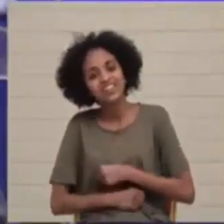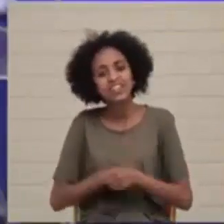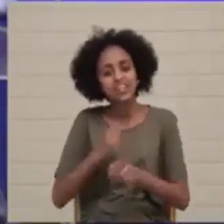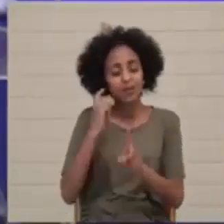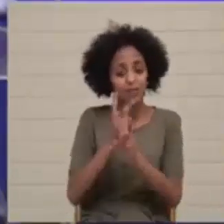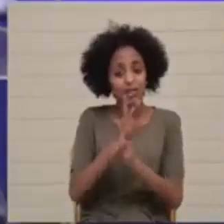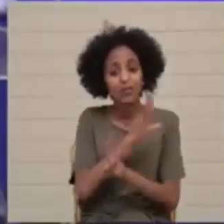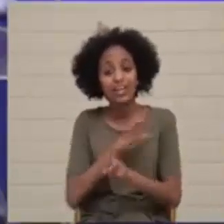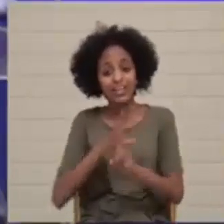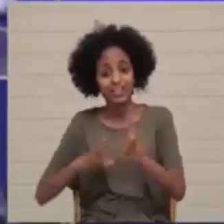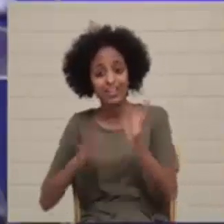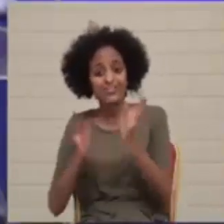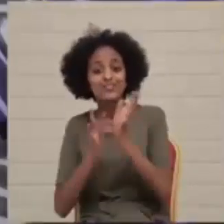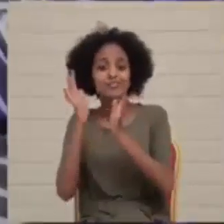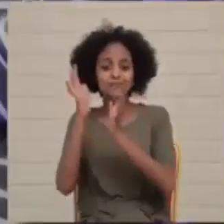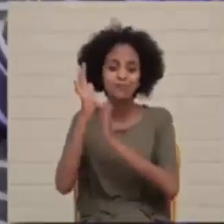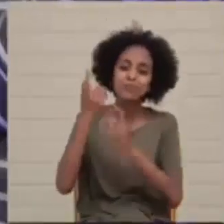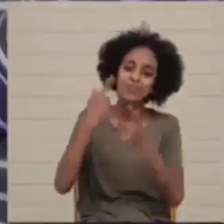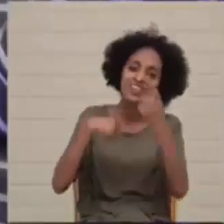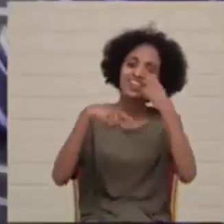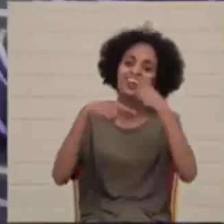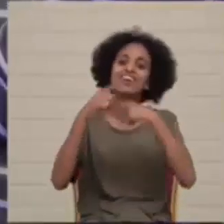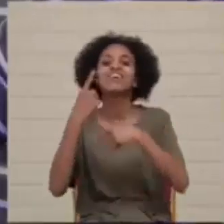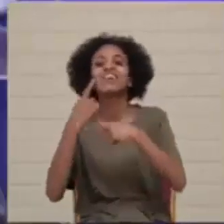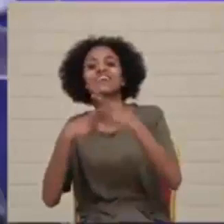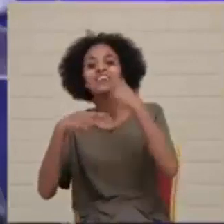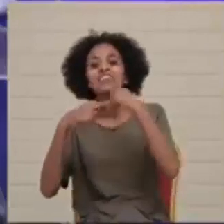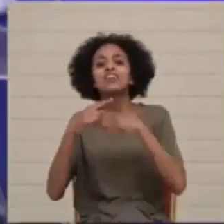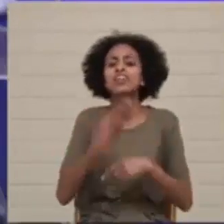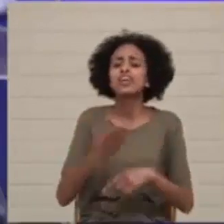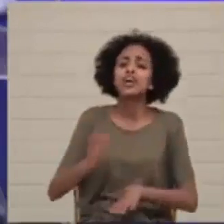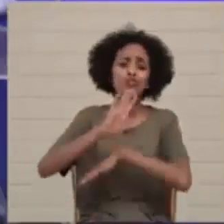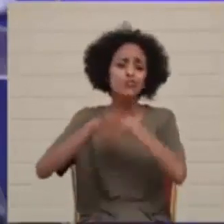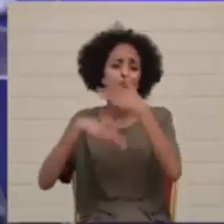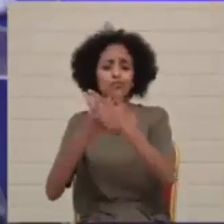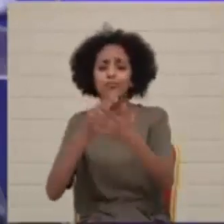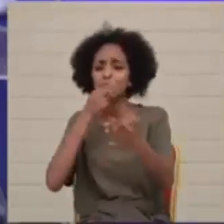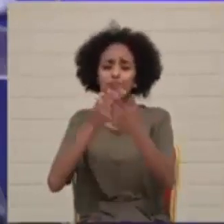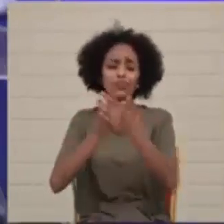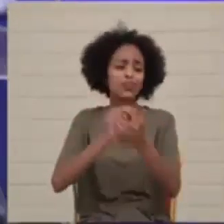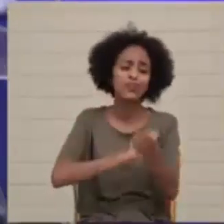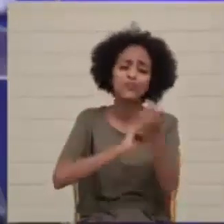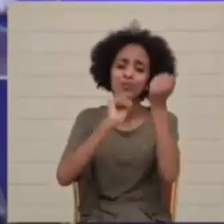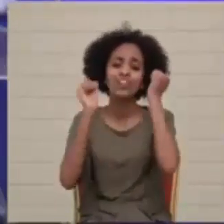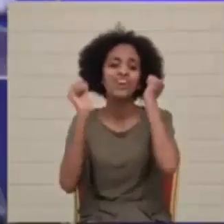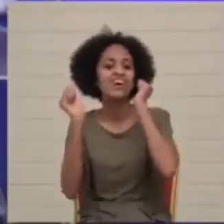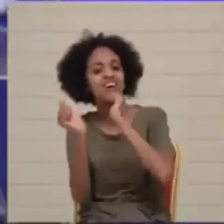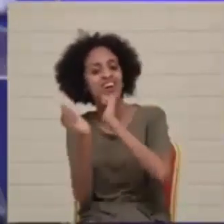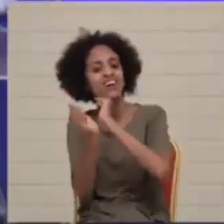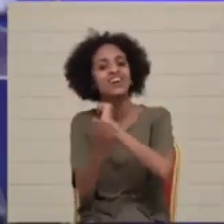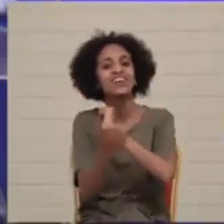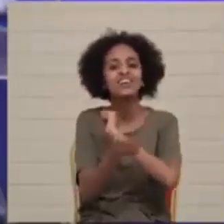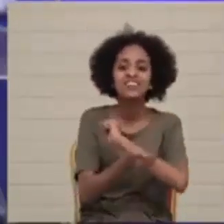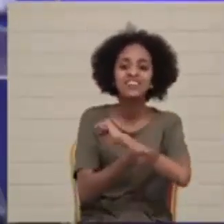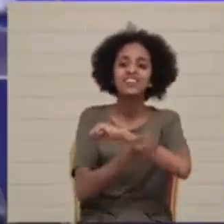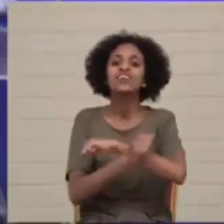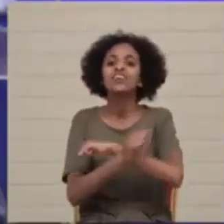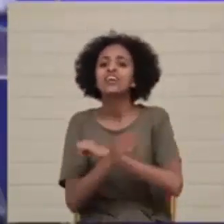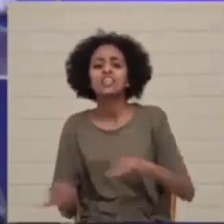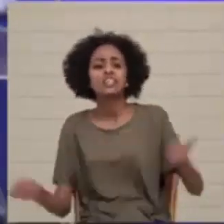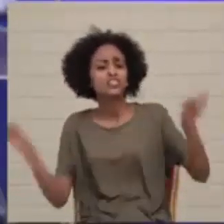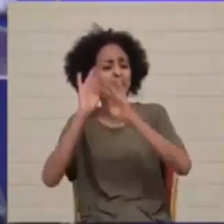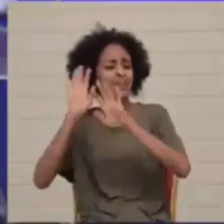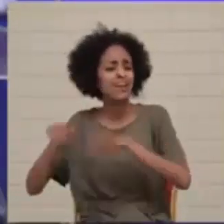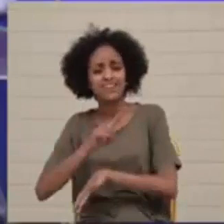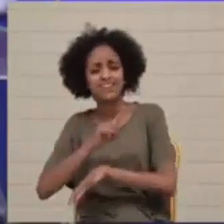አብቀው ጌታ ኢየሱስ ይመጣል ነገር ሁሉ ለበጎ ይለወጣል እንደ